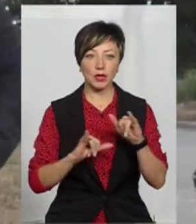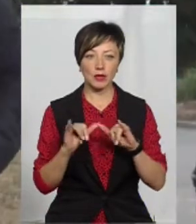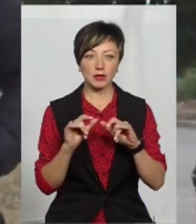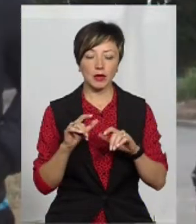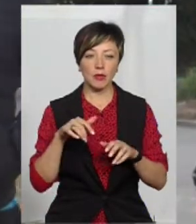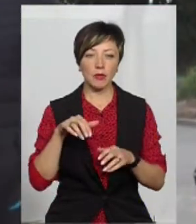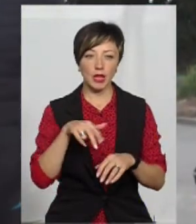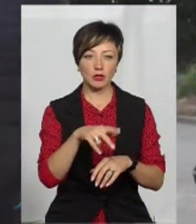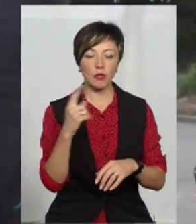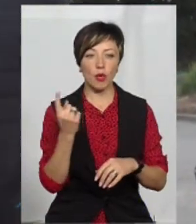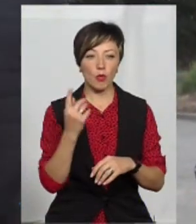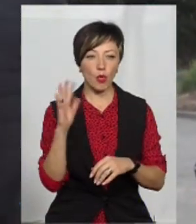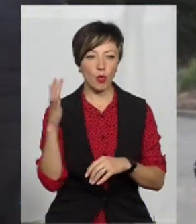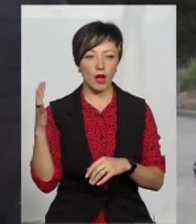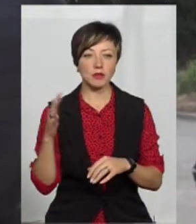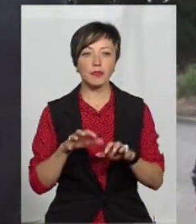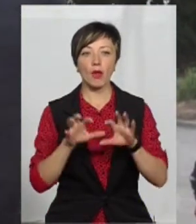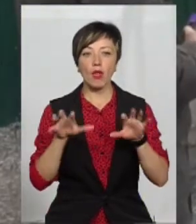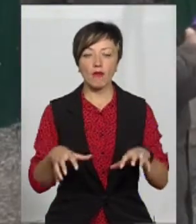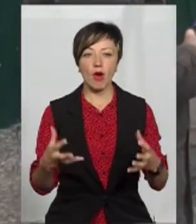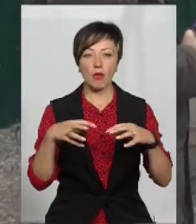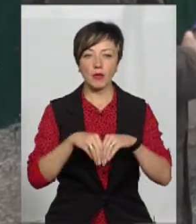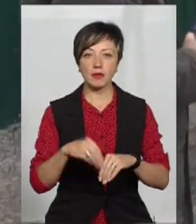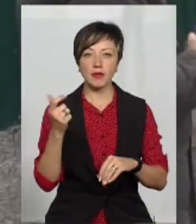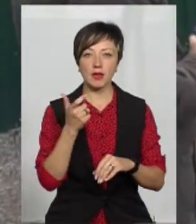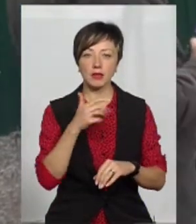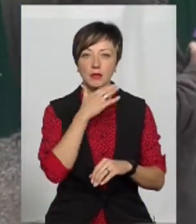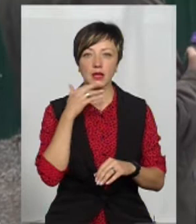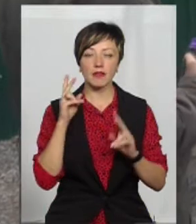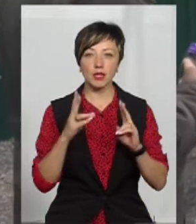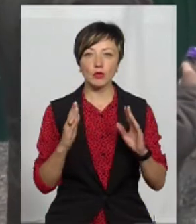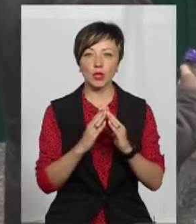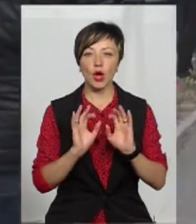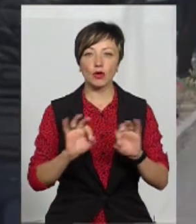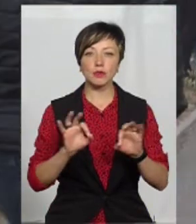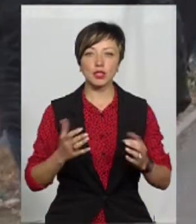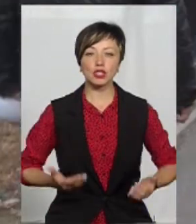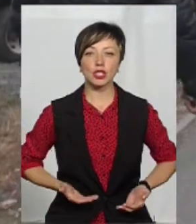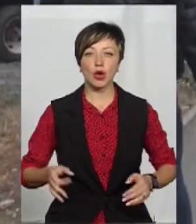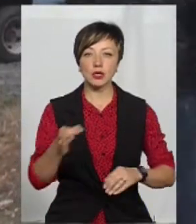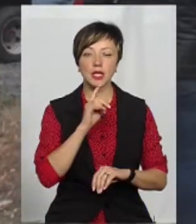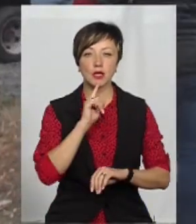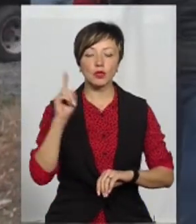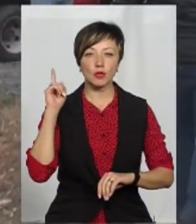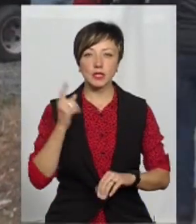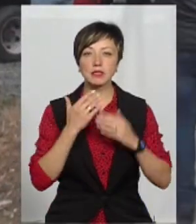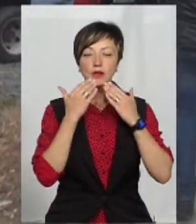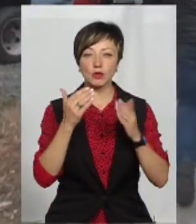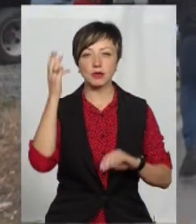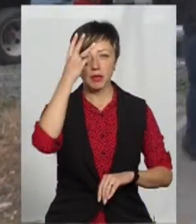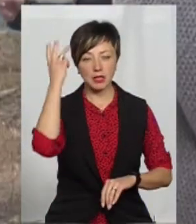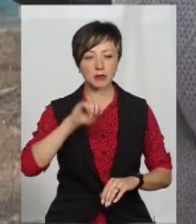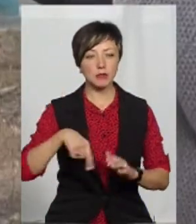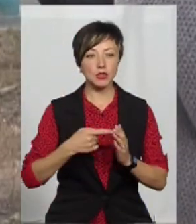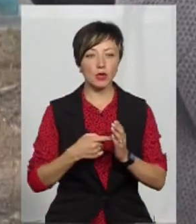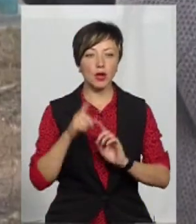роженишся. Микола Козачук, голова об'єднання співвласників багатоквартирного будинку, розповідає, жителі Озерної рік тому звернулися до Хмельницької міської